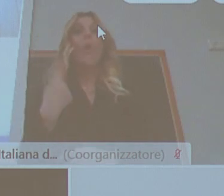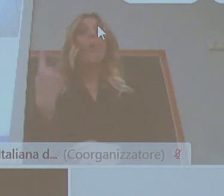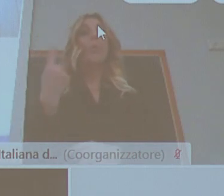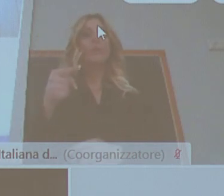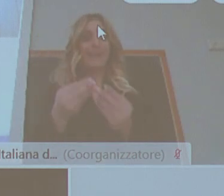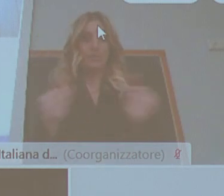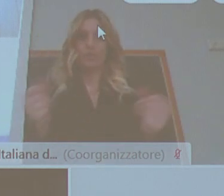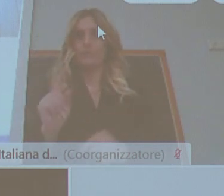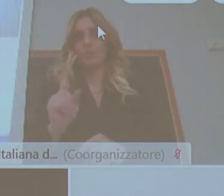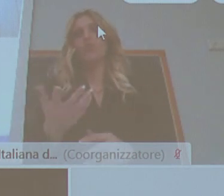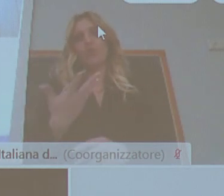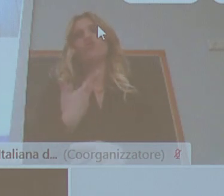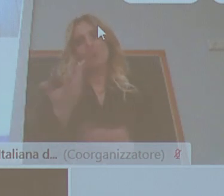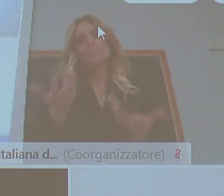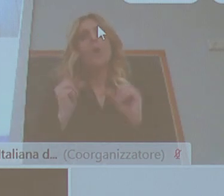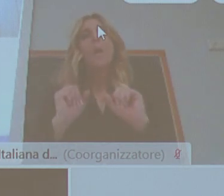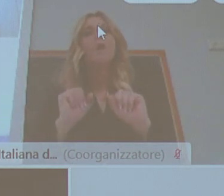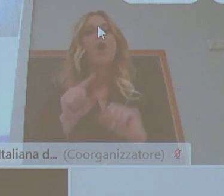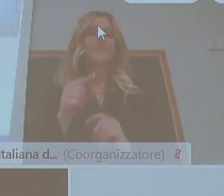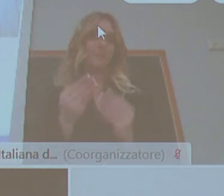ma una delle possibili soluzioni.